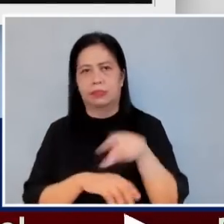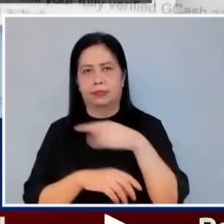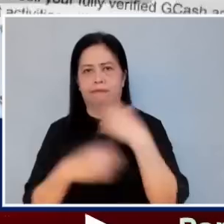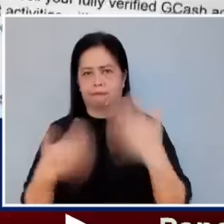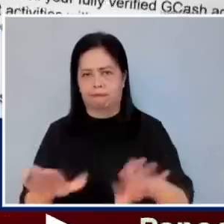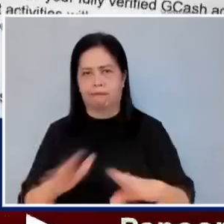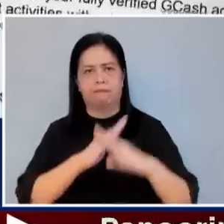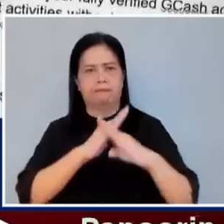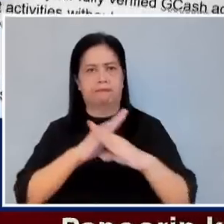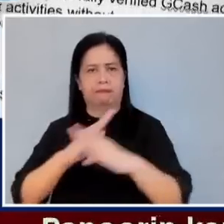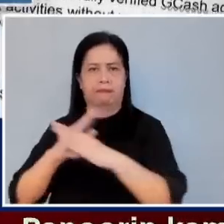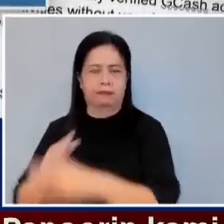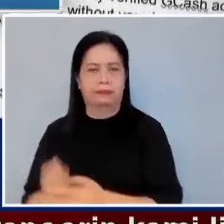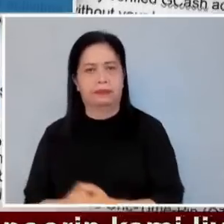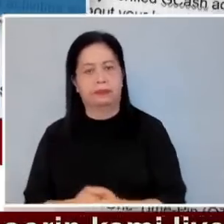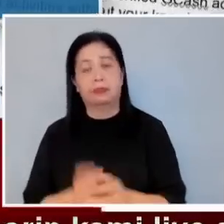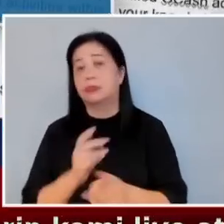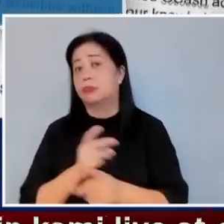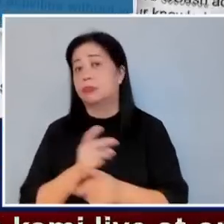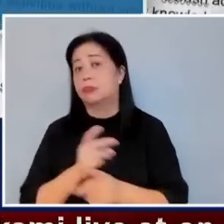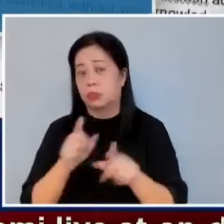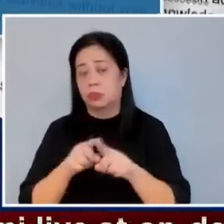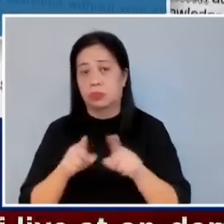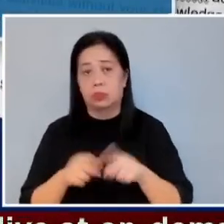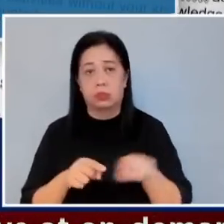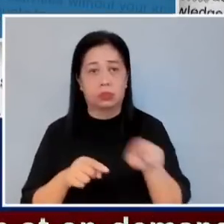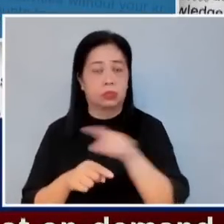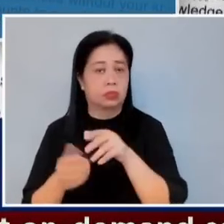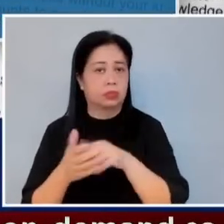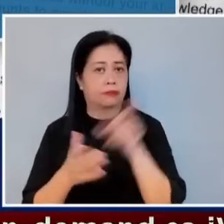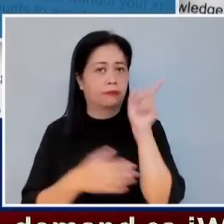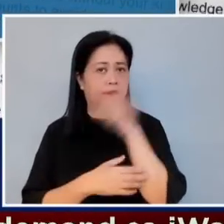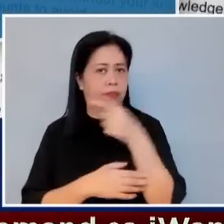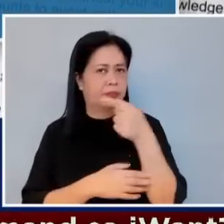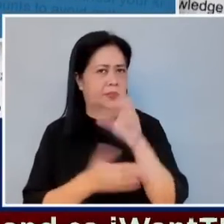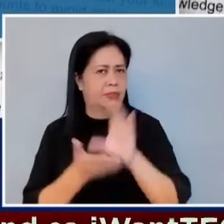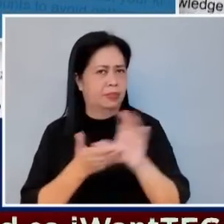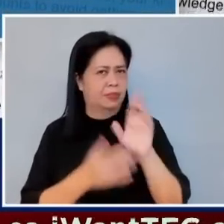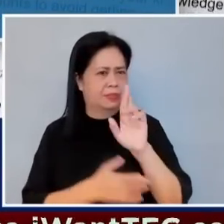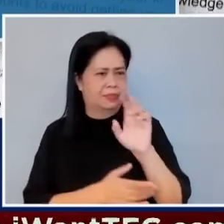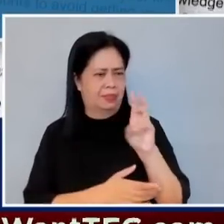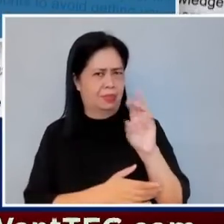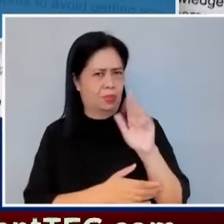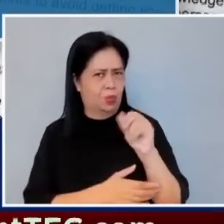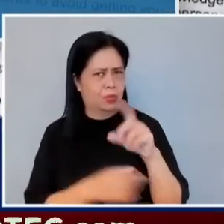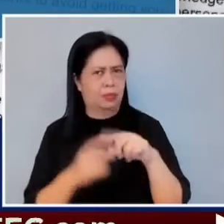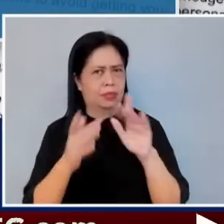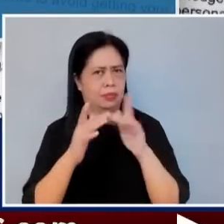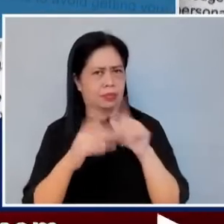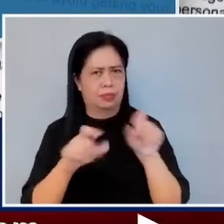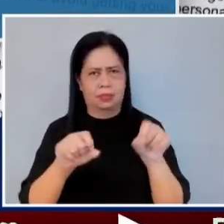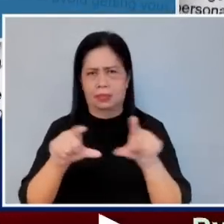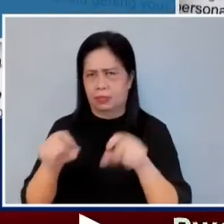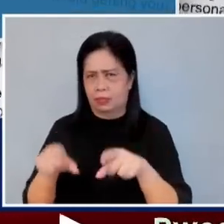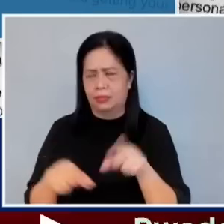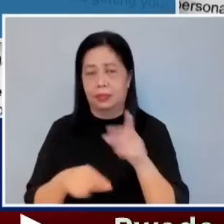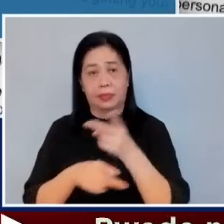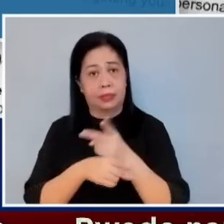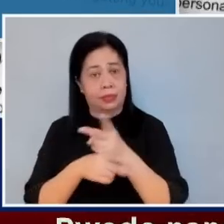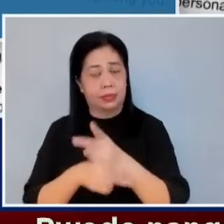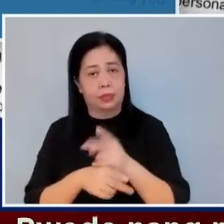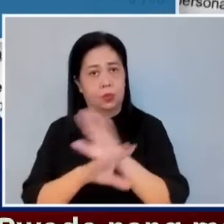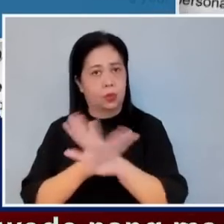na-block. Pinag-iingat din ang publiko laban sa mga fake GCash rewards at fake online sellers. Payo din nila na